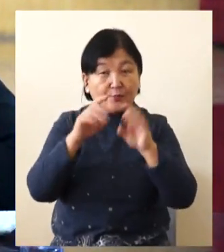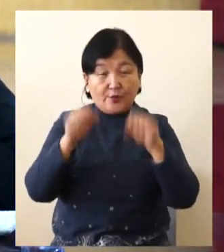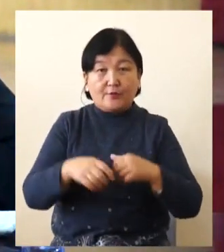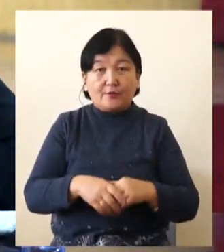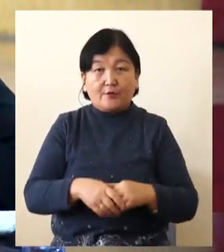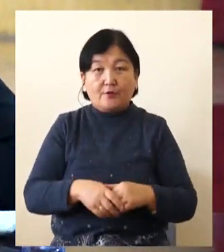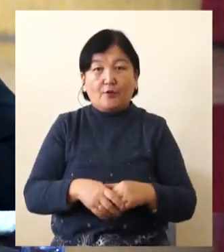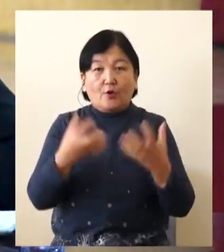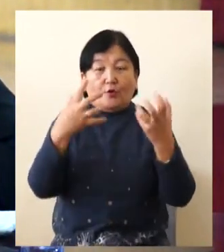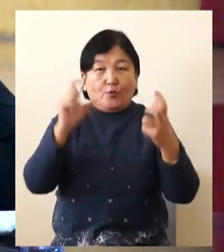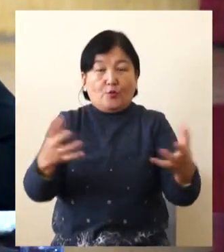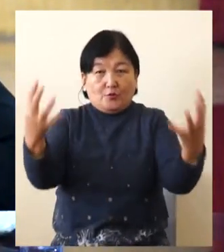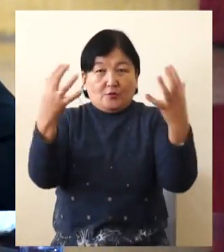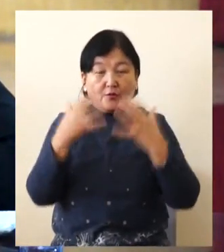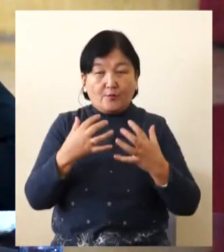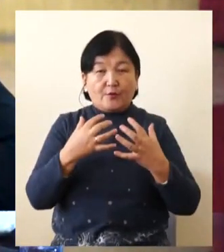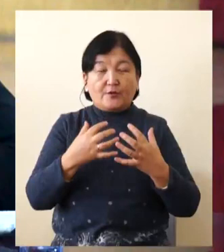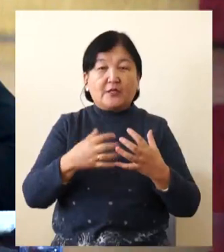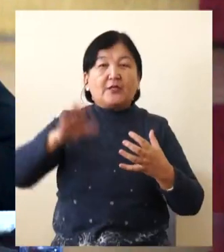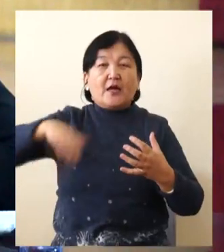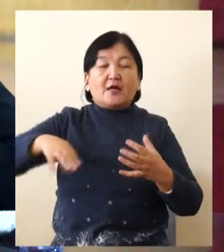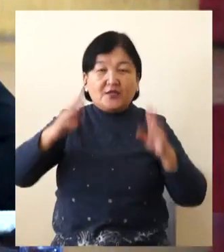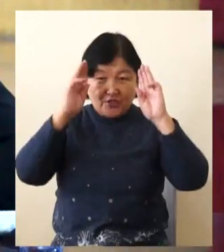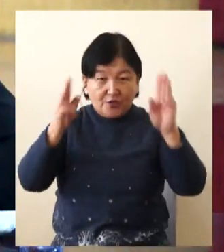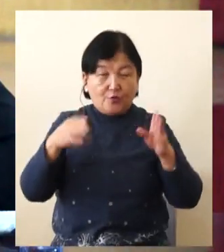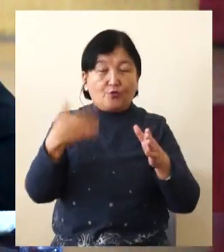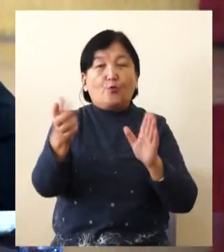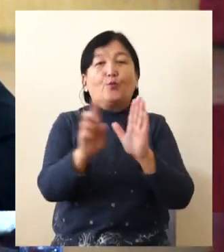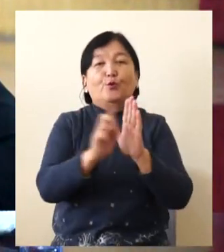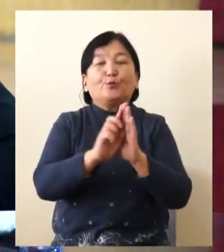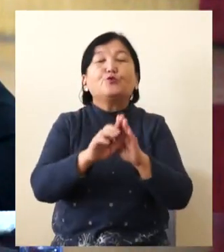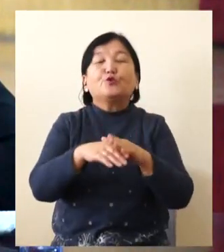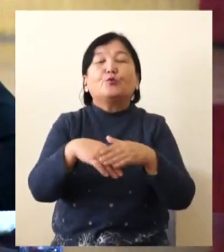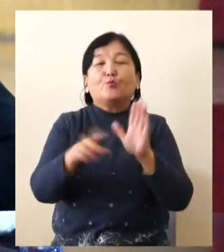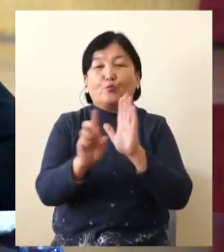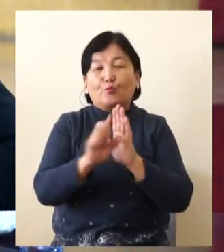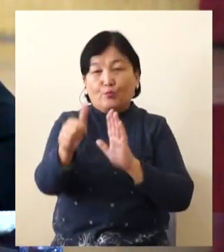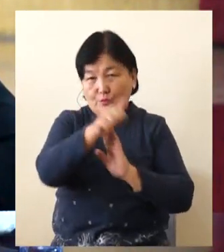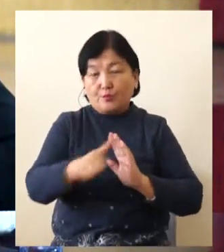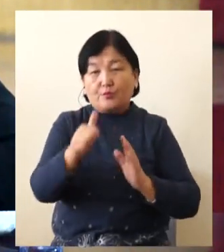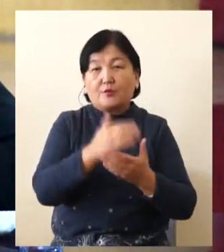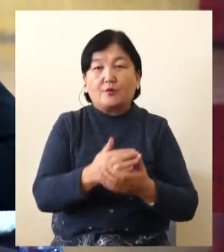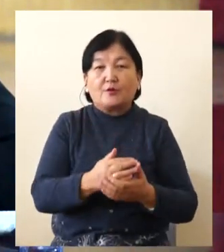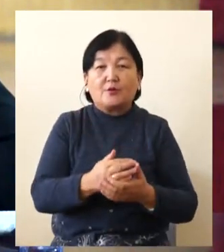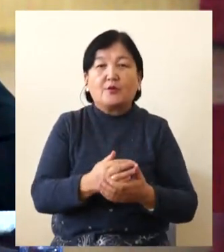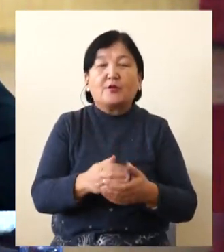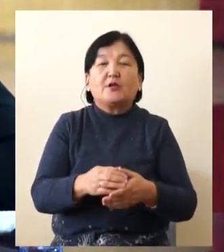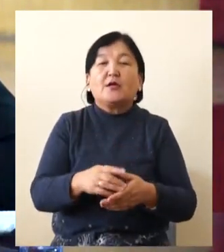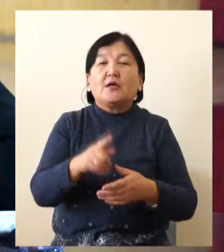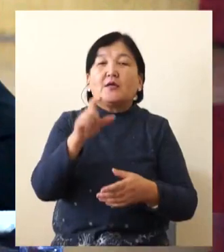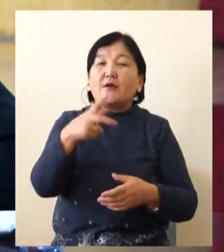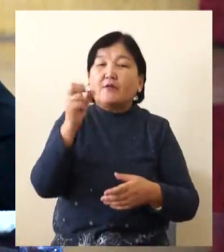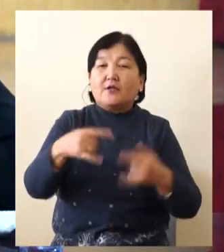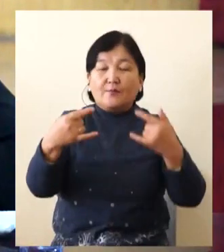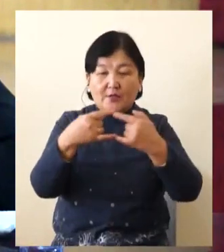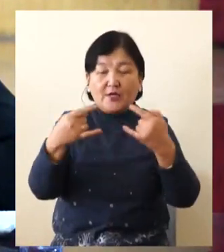Нэгэнт олон хүмүүс угаад хилэлцсэн бол тодорхой шийдвэр санал болгоно. Би тэрийг хэвлэл мэдээллийн хэрэгслээр өргөн тараах